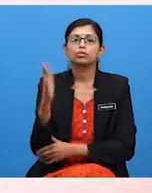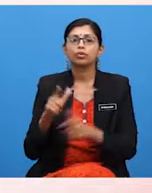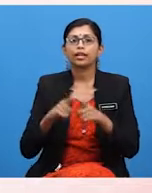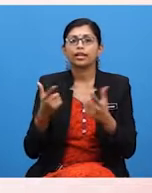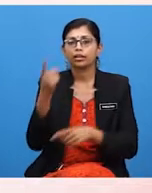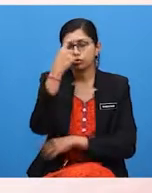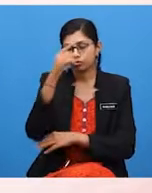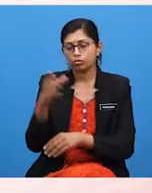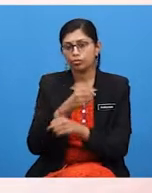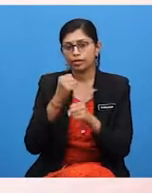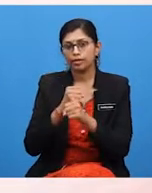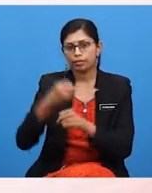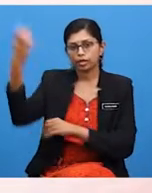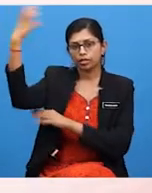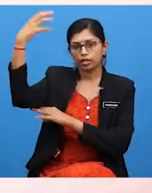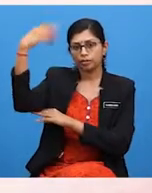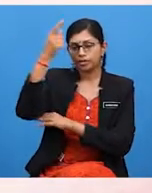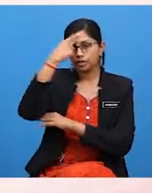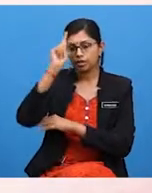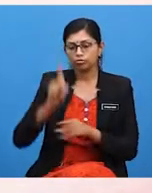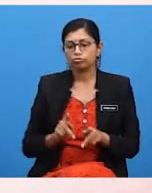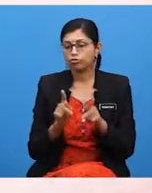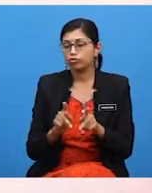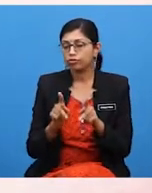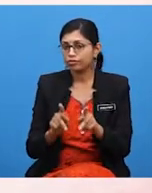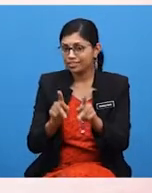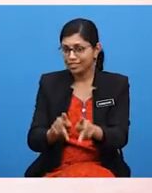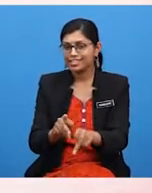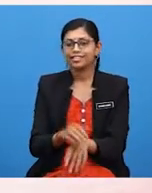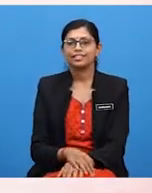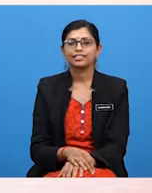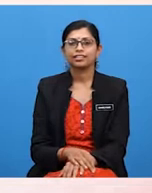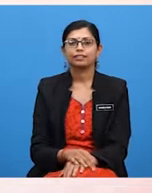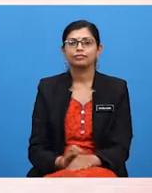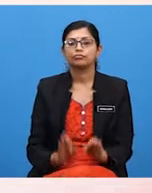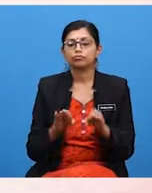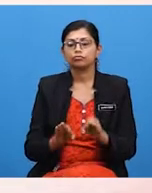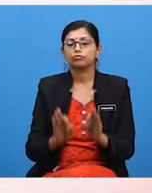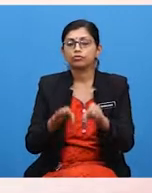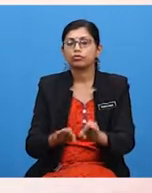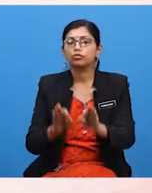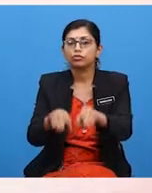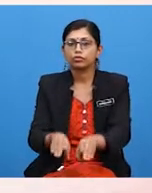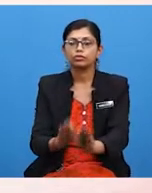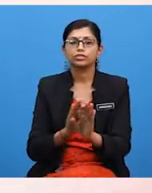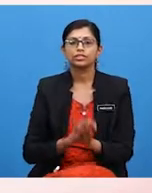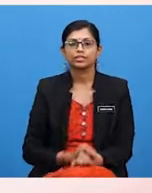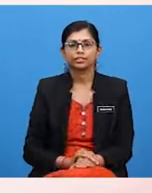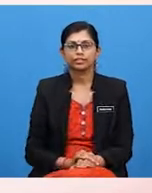dalam persaingan dengan tumbuhan yang lain untuk mendapatkan cahaya matahari bagi